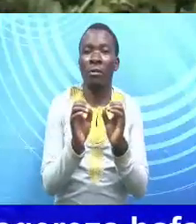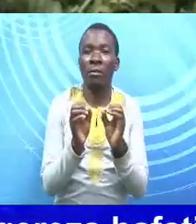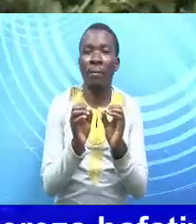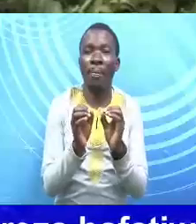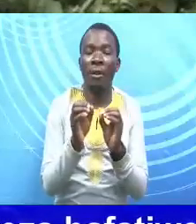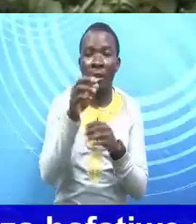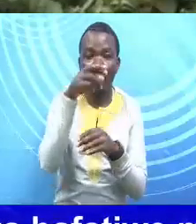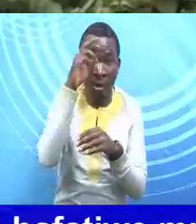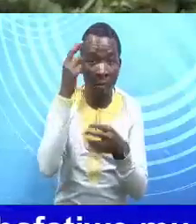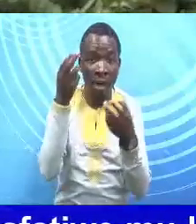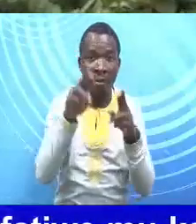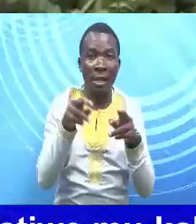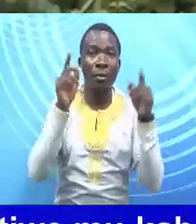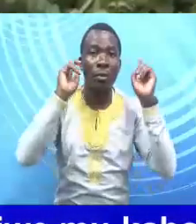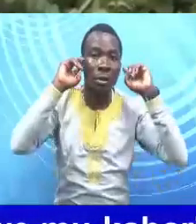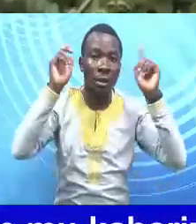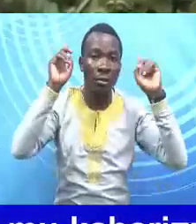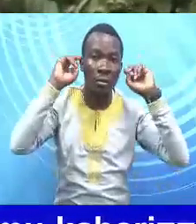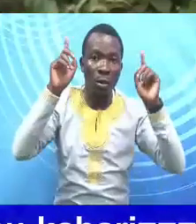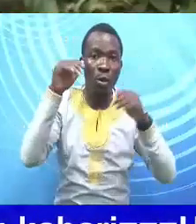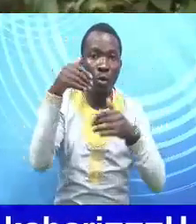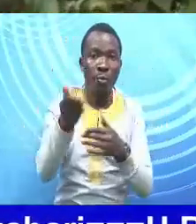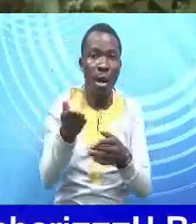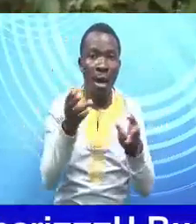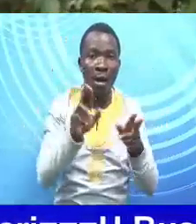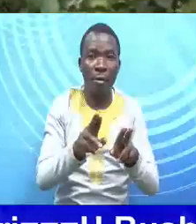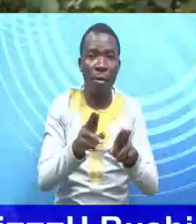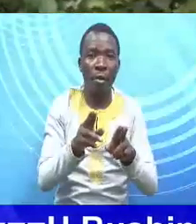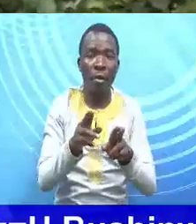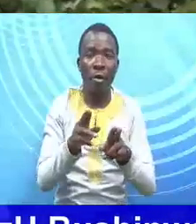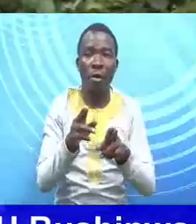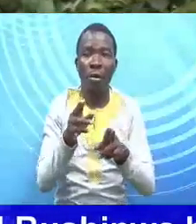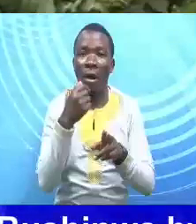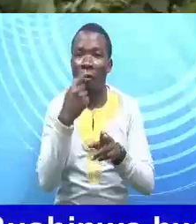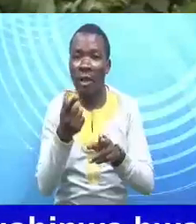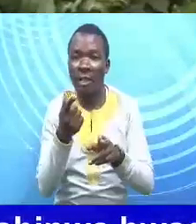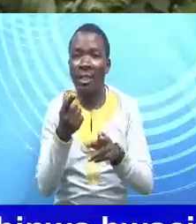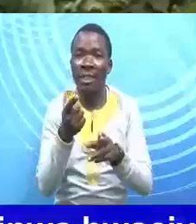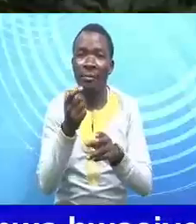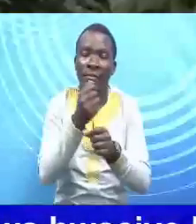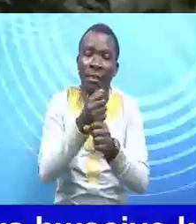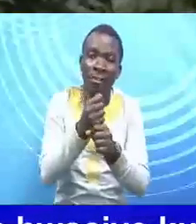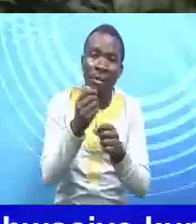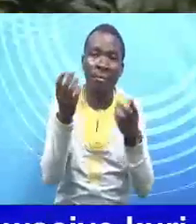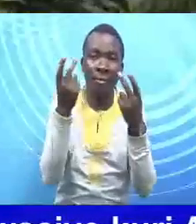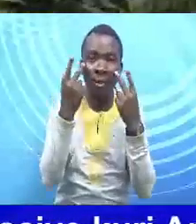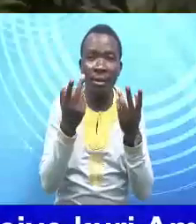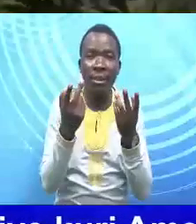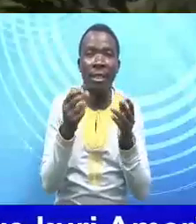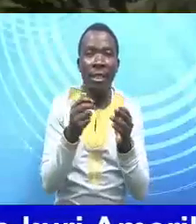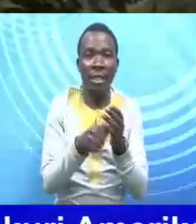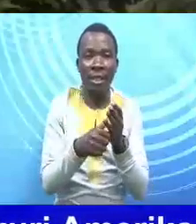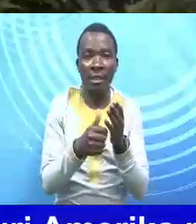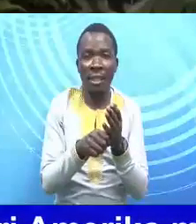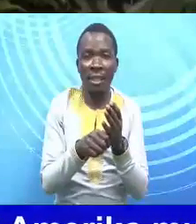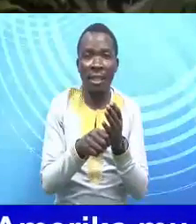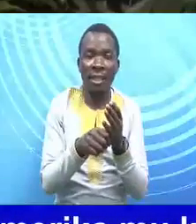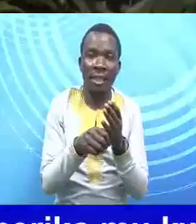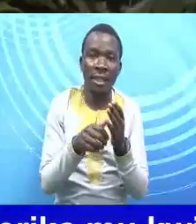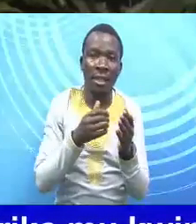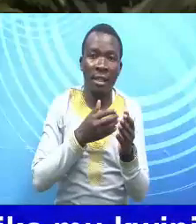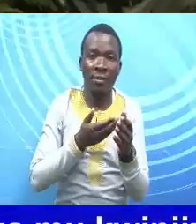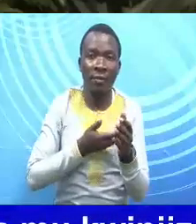niyo mpamvu habayeho urusaku hakabaho univute ni kuvute umurire ngo ukurure ewe ikibazo ucuruza